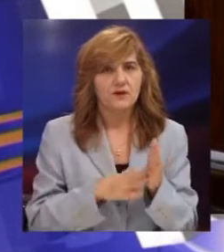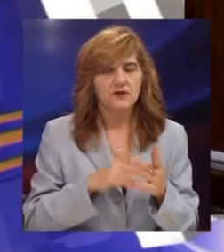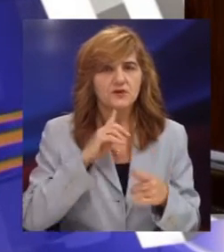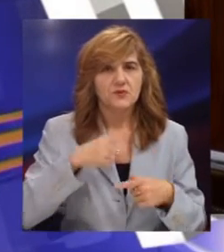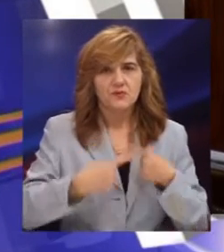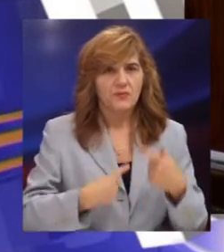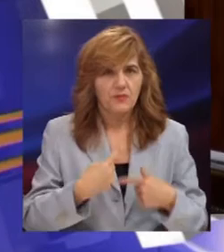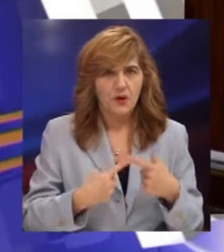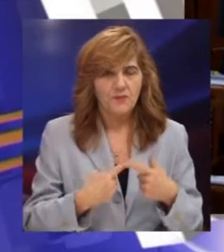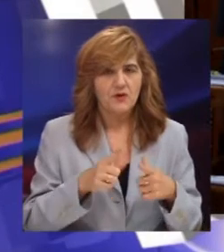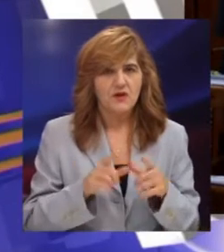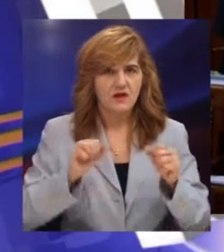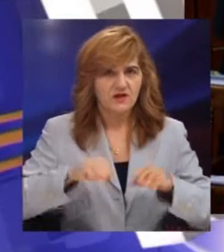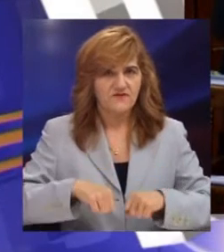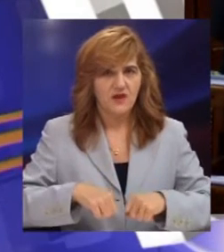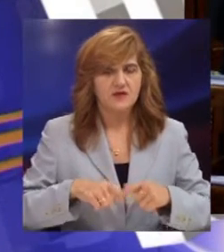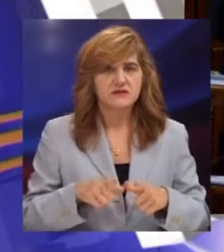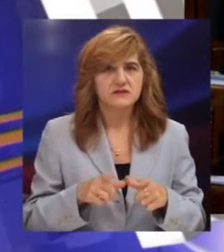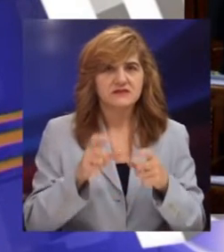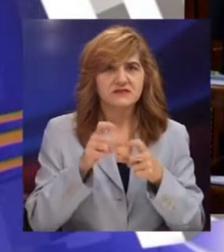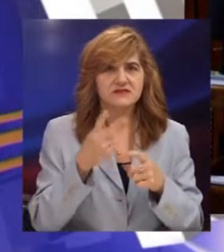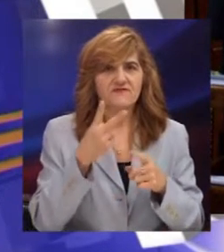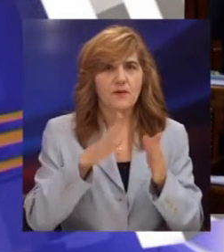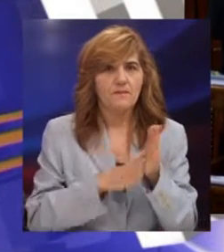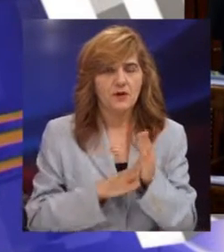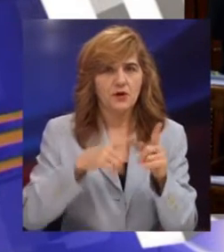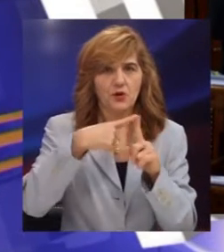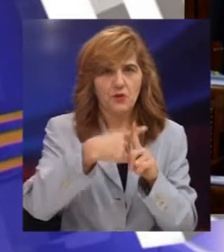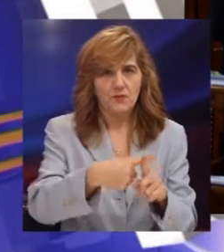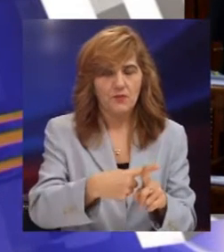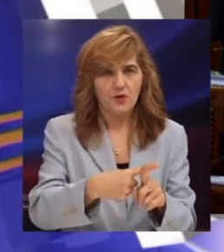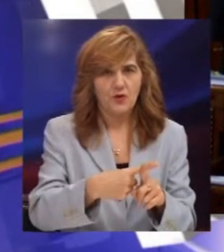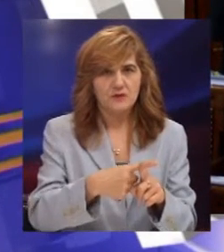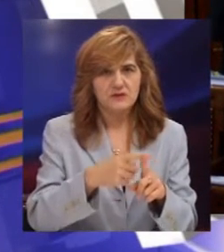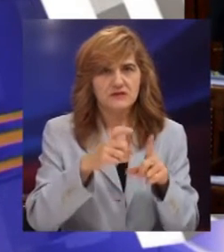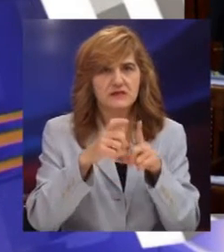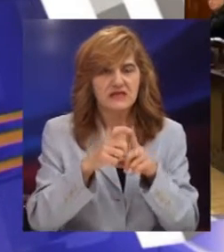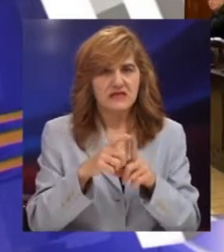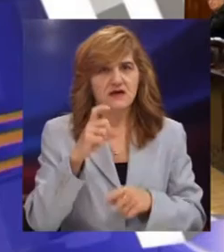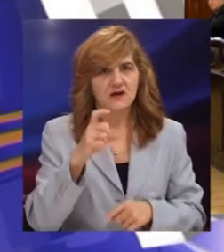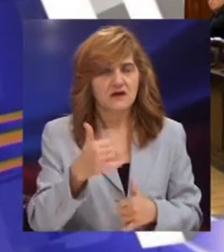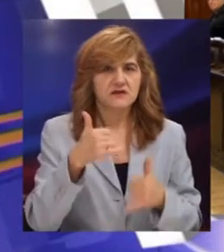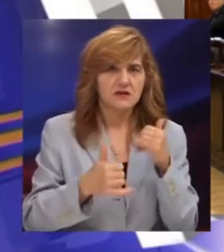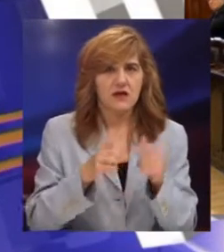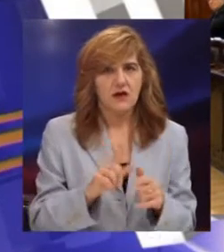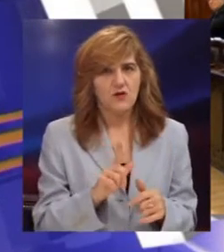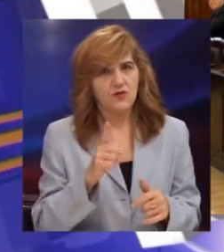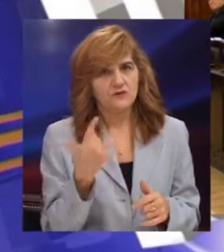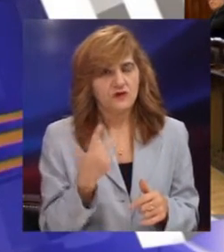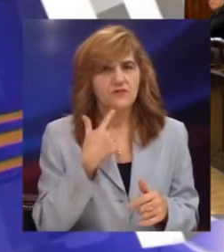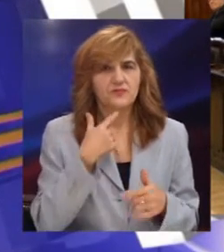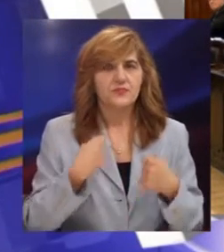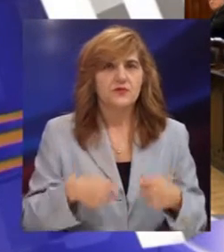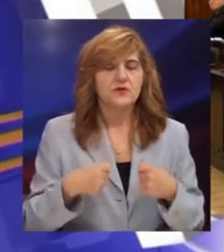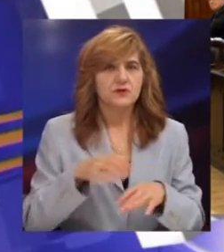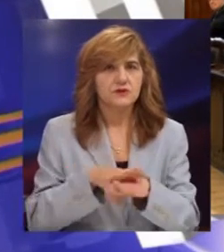i konačno prekomponovanju vlasti po sistemu SVM plus DS ili SNS plus ostali, Skupština grada